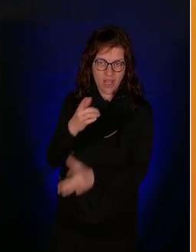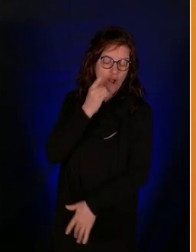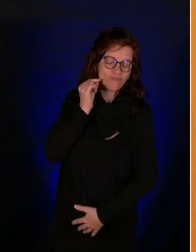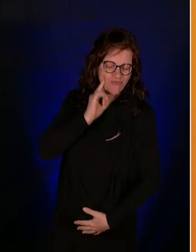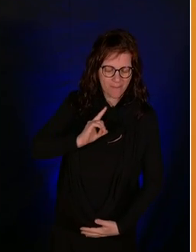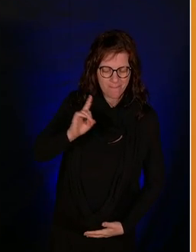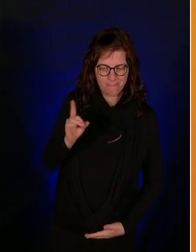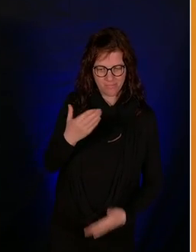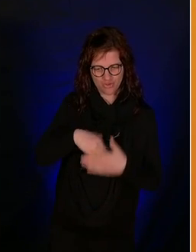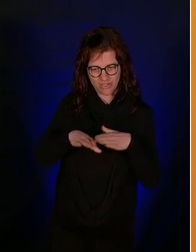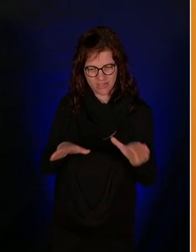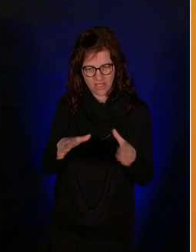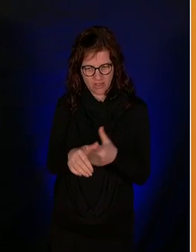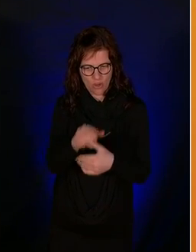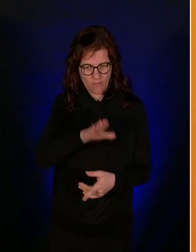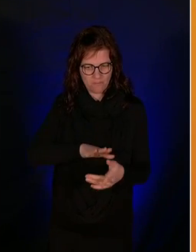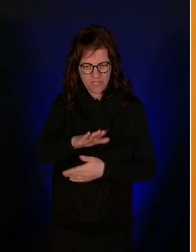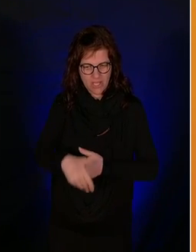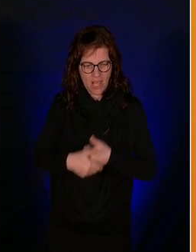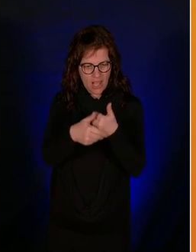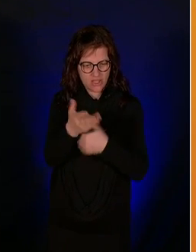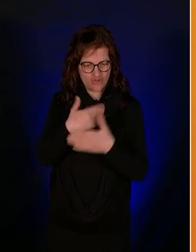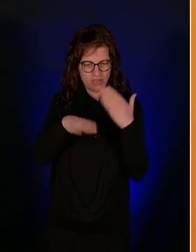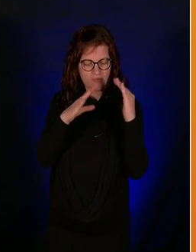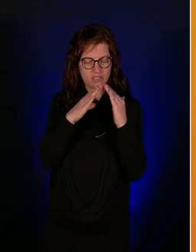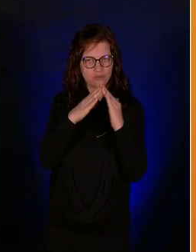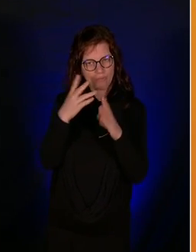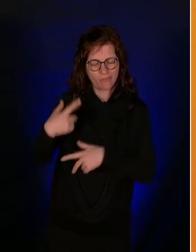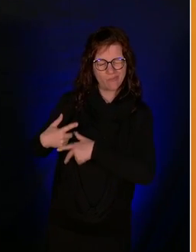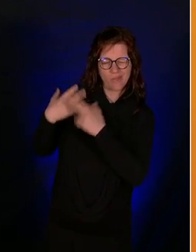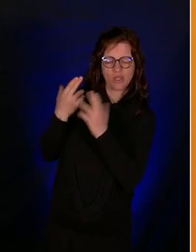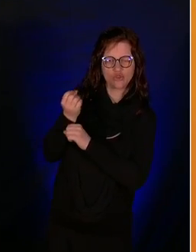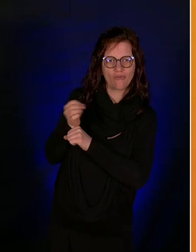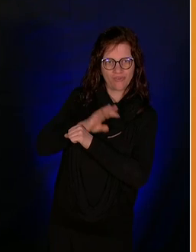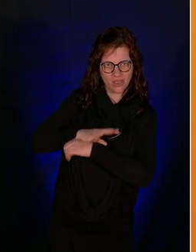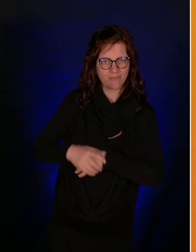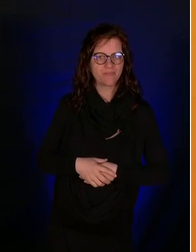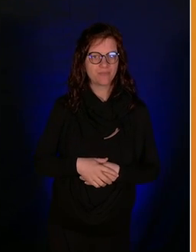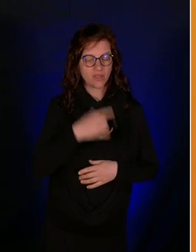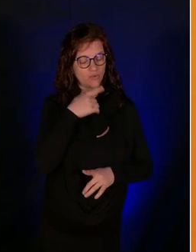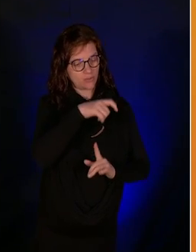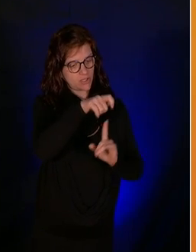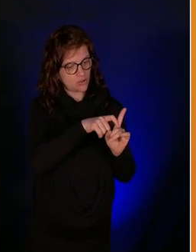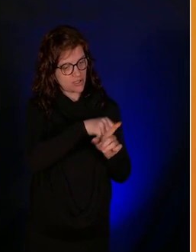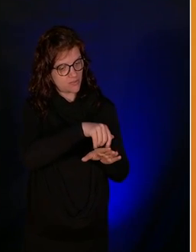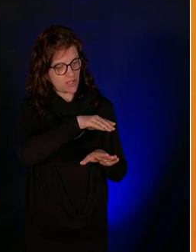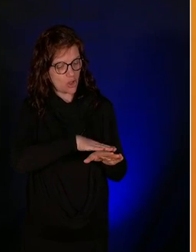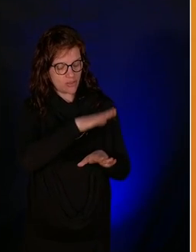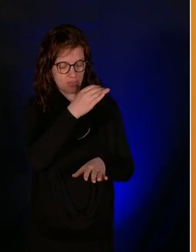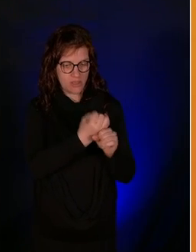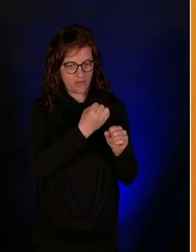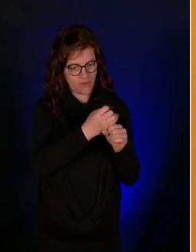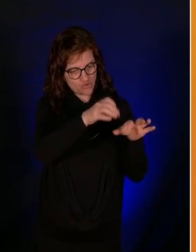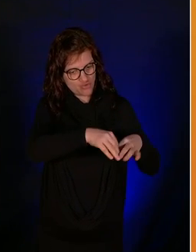du secteur de l'aide à domicile pendant la période Covid. Donc cet inspecteur du travail a été